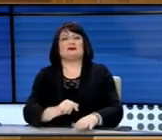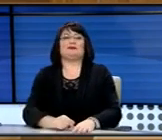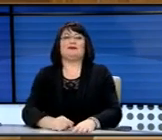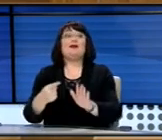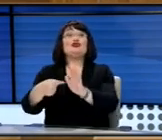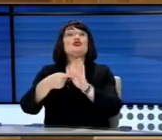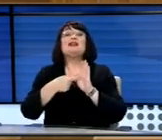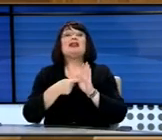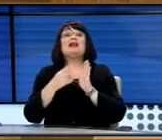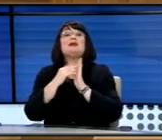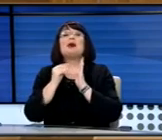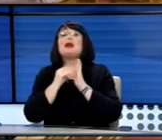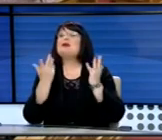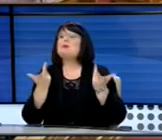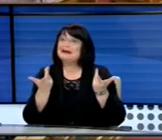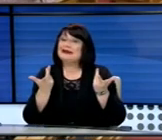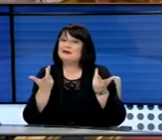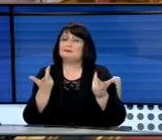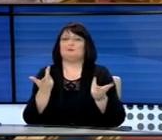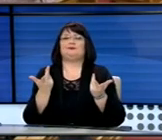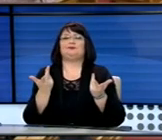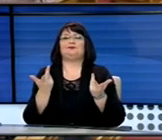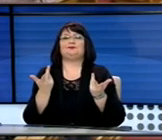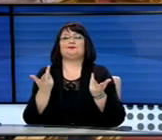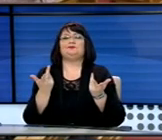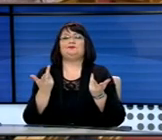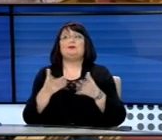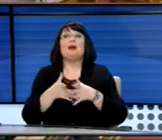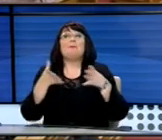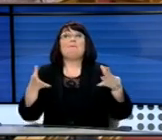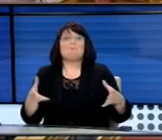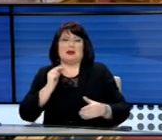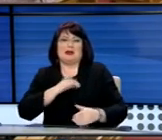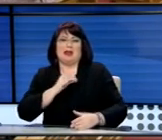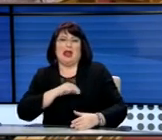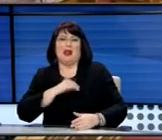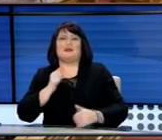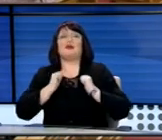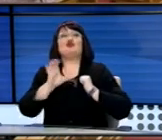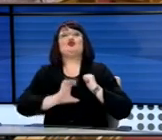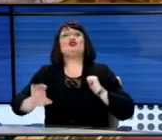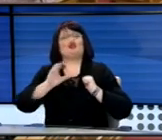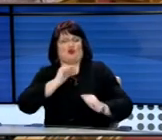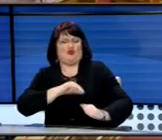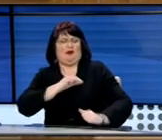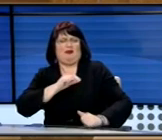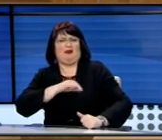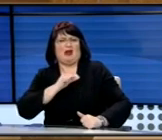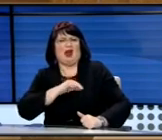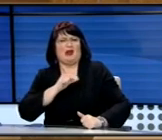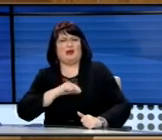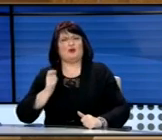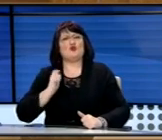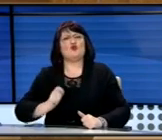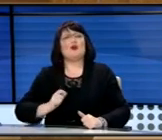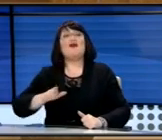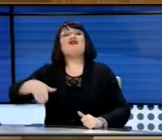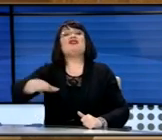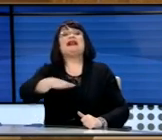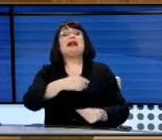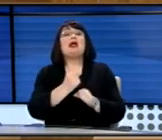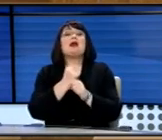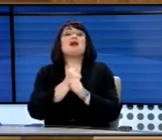δείχνει και αυτό το παράδειγμα? Δείχνει πως τα τεράστια κέρδη του τουριστικού κλάδου βασίζονται πάνω σε μια ολοένα και